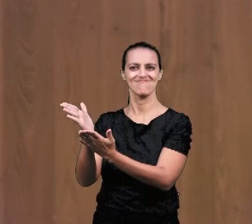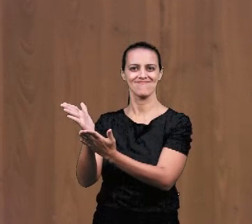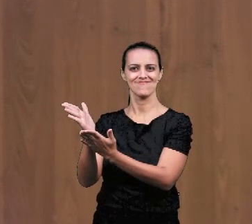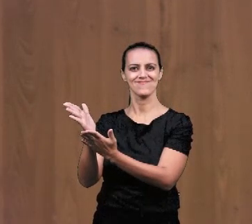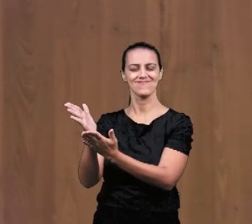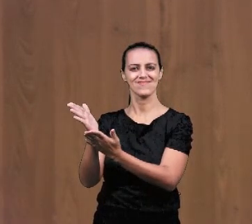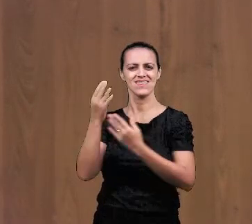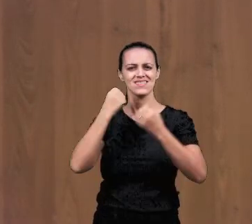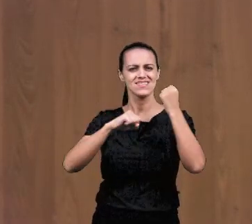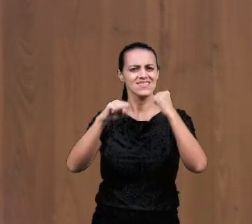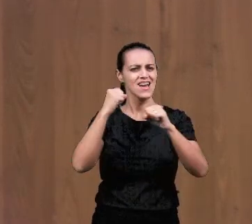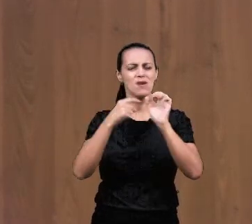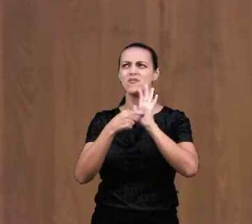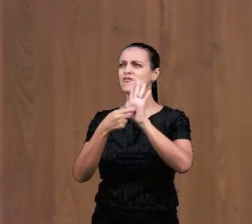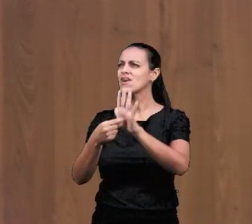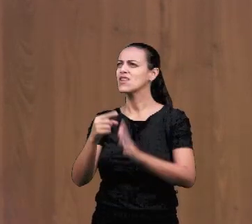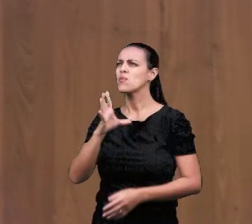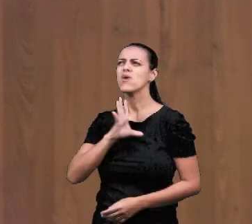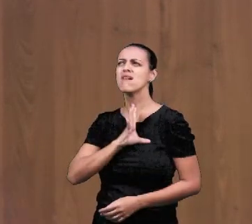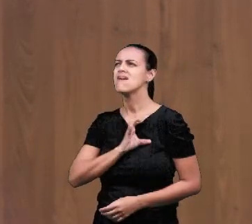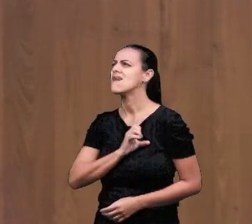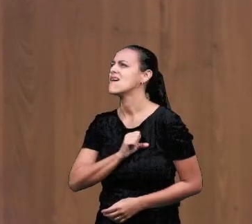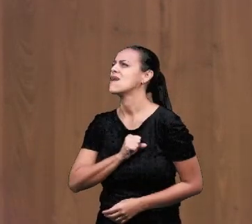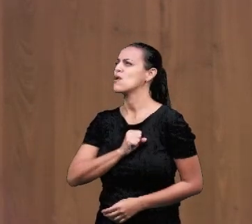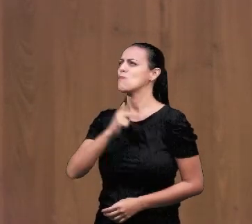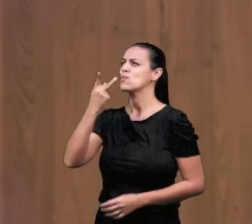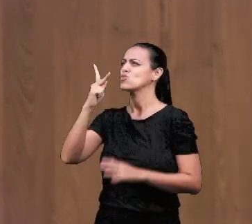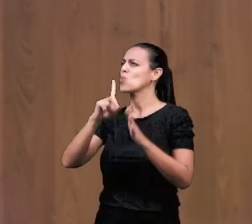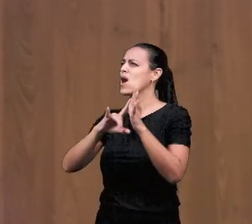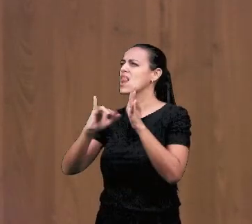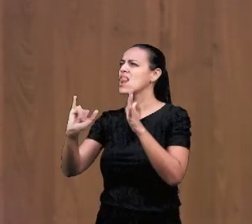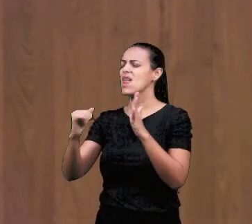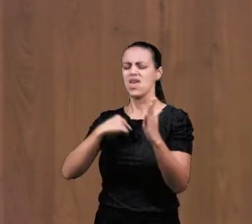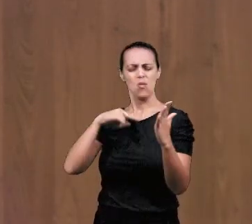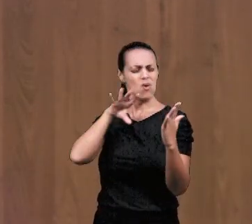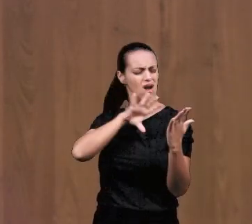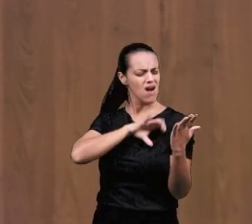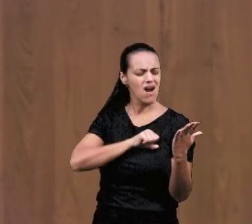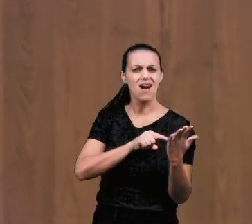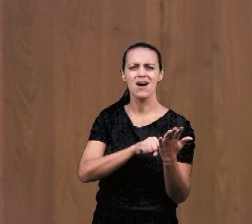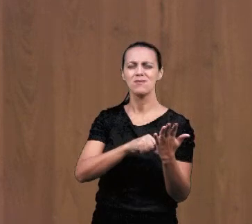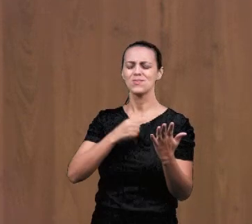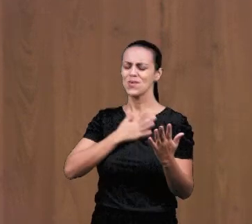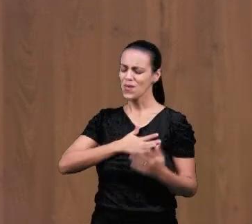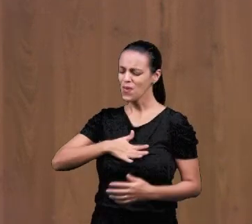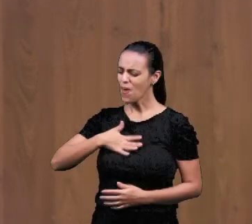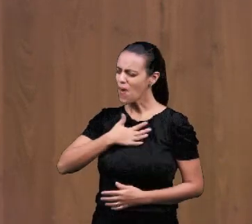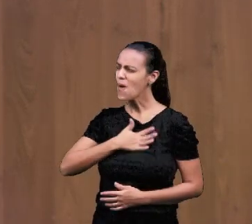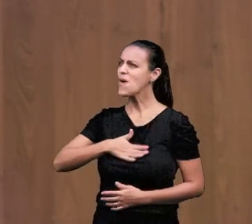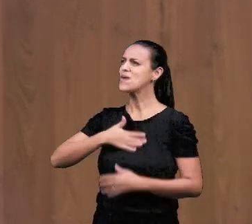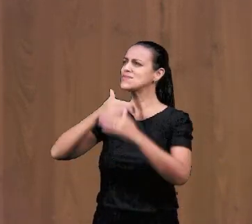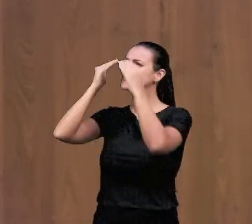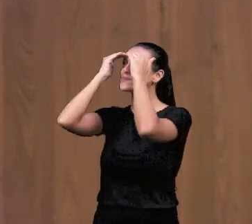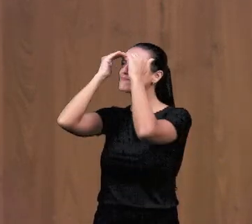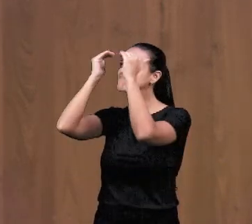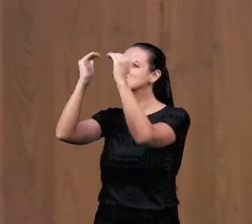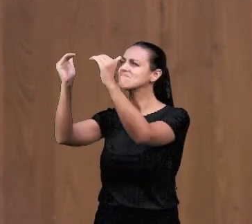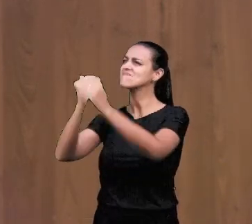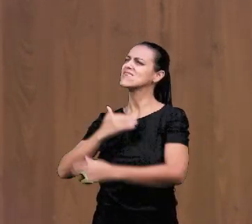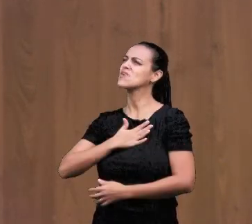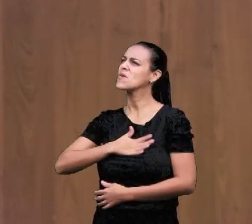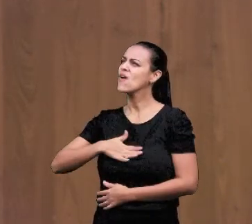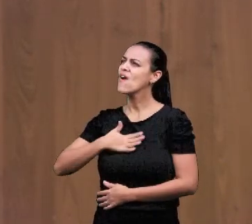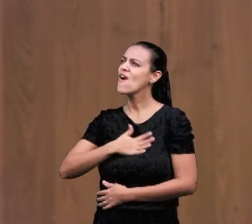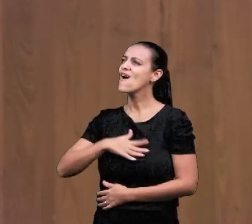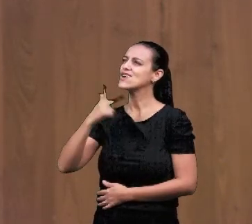David écrit dans le psaume: Comment j'aime ta loi, Seigneur, je médite en elle. Elle est mon plaisir. Je aime